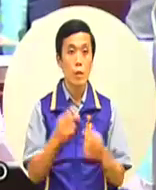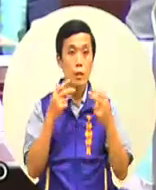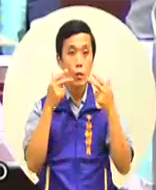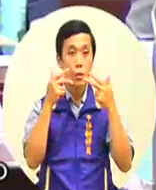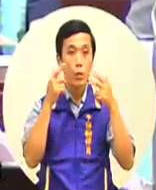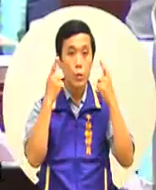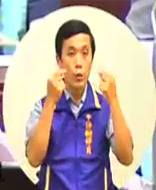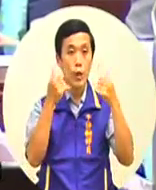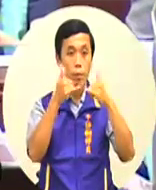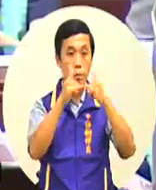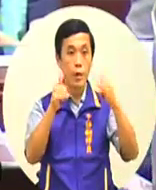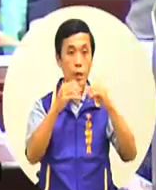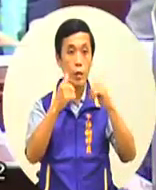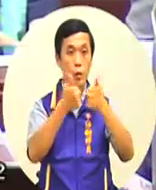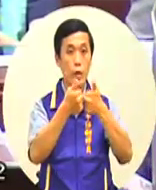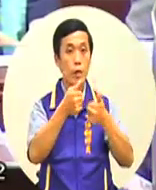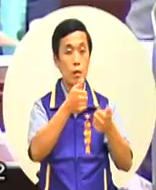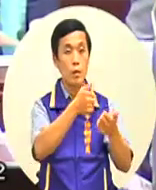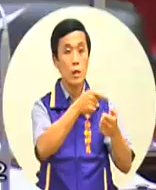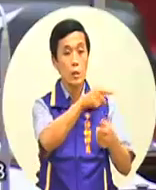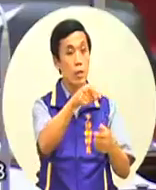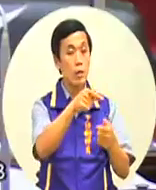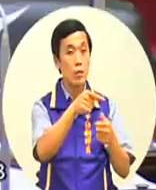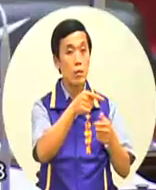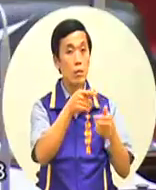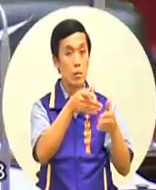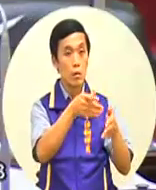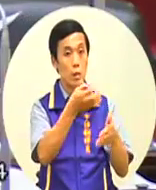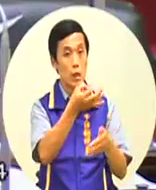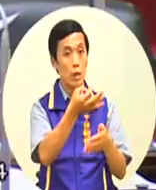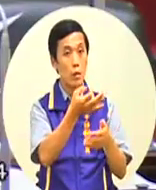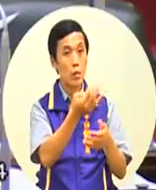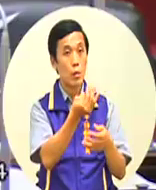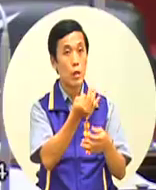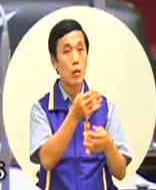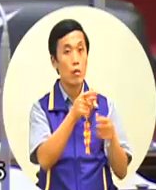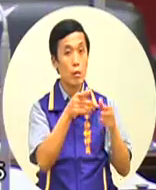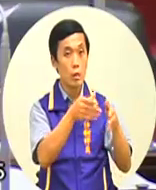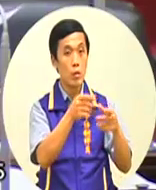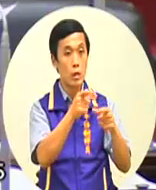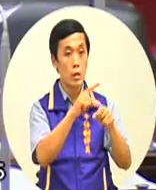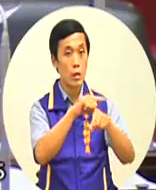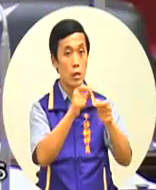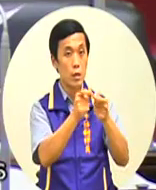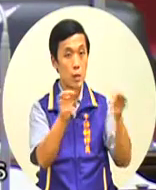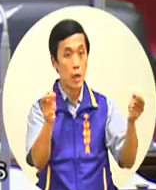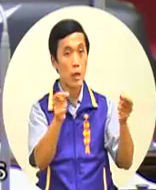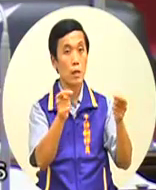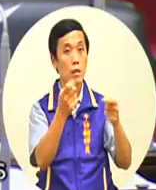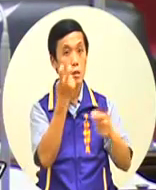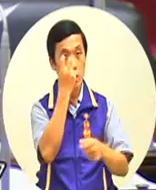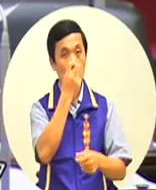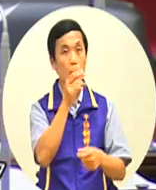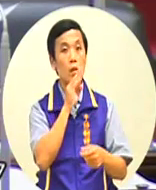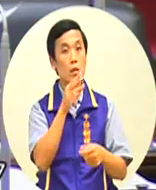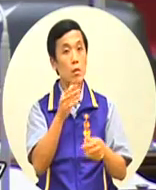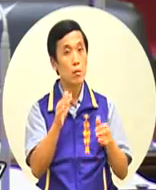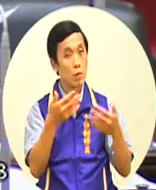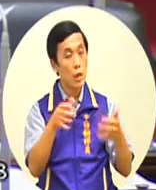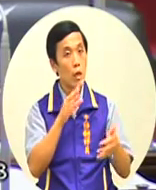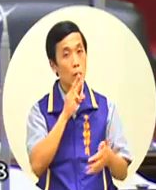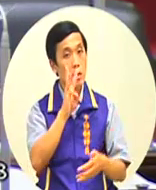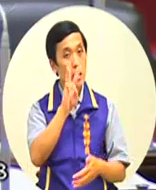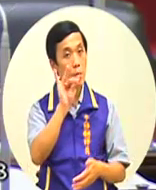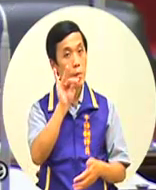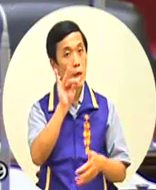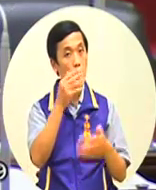钱？来，圆明会主委，您回答一下。现在长照的是多少钱？ 啊，谢谢我们大概有300多万，就是中